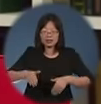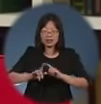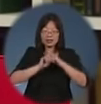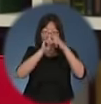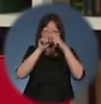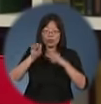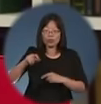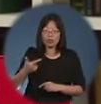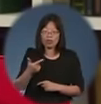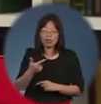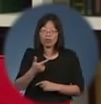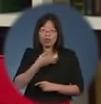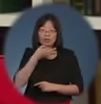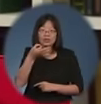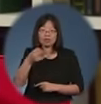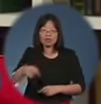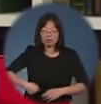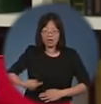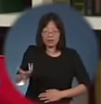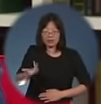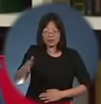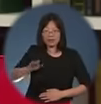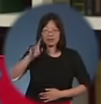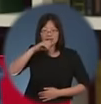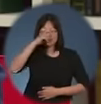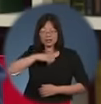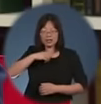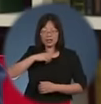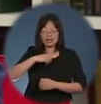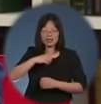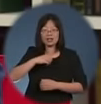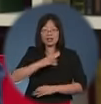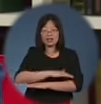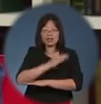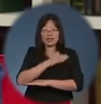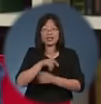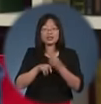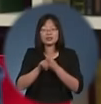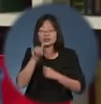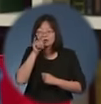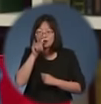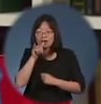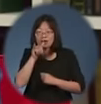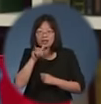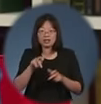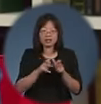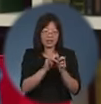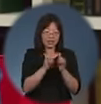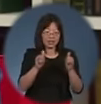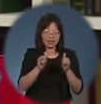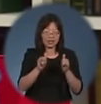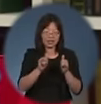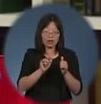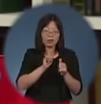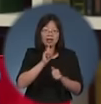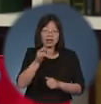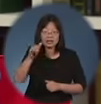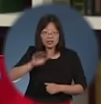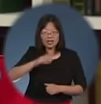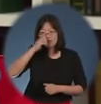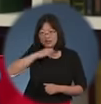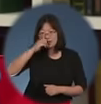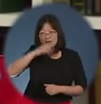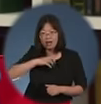이제 제가 이제 가슴이 아픈데도 그냥 낸 이유가 그 장애인이라고 해야 되는데 그냥 뭐